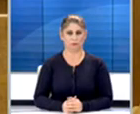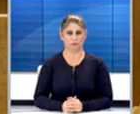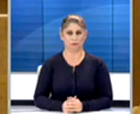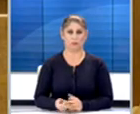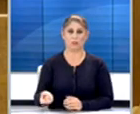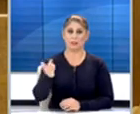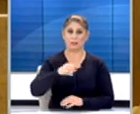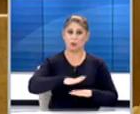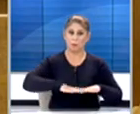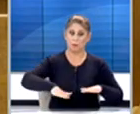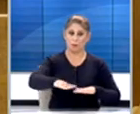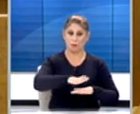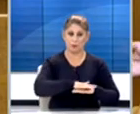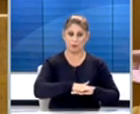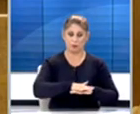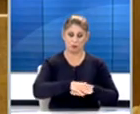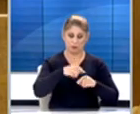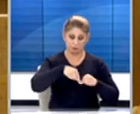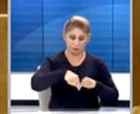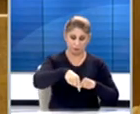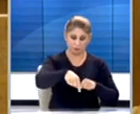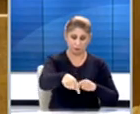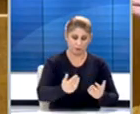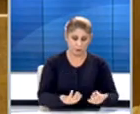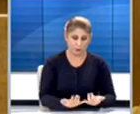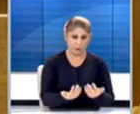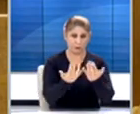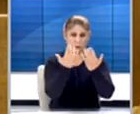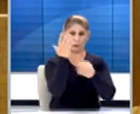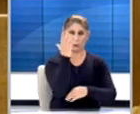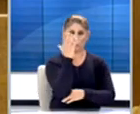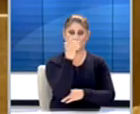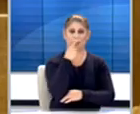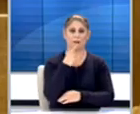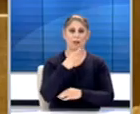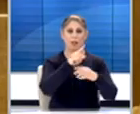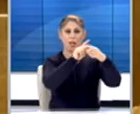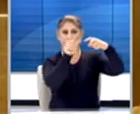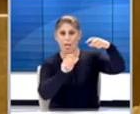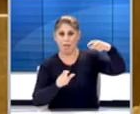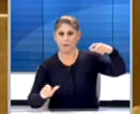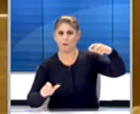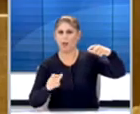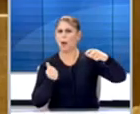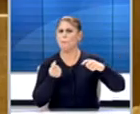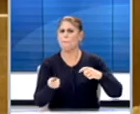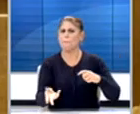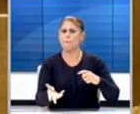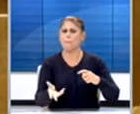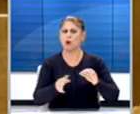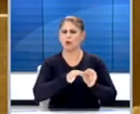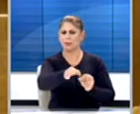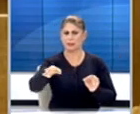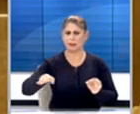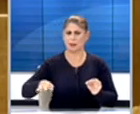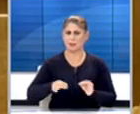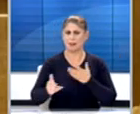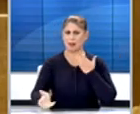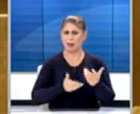άλλο πεδίο, το πεδίο της αναδάσωσης, στην Εύβοια. Πόσα στρέμματα καήκαν στην Εύβοια, κύριε της κυβέρνησης?